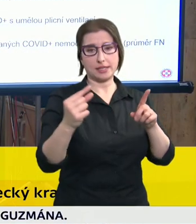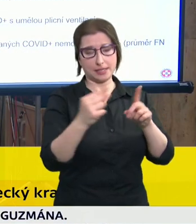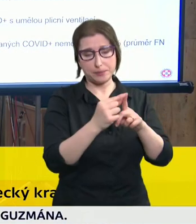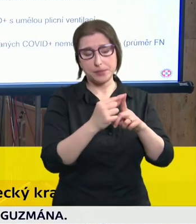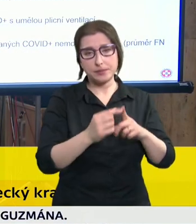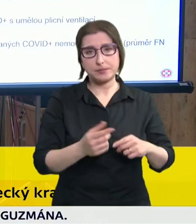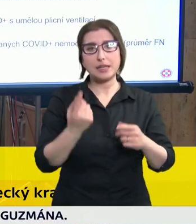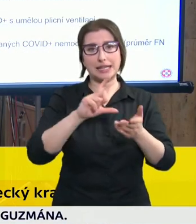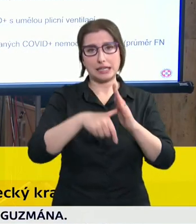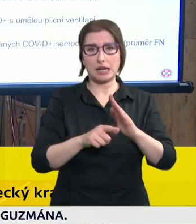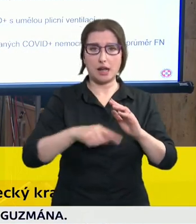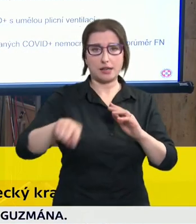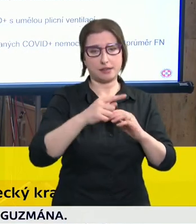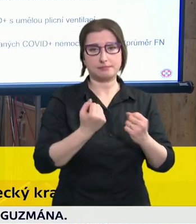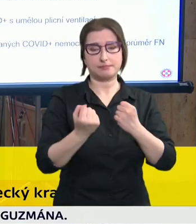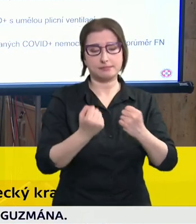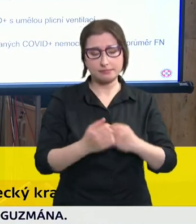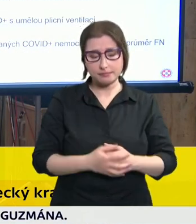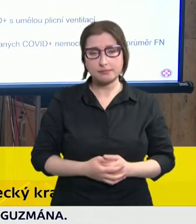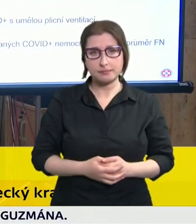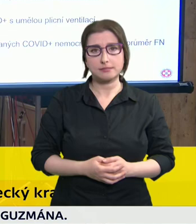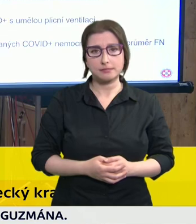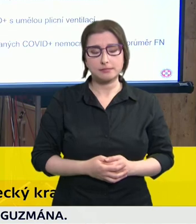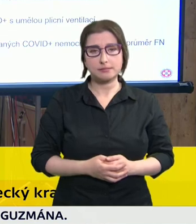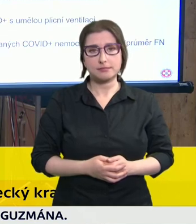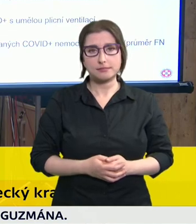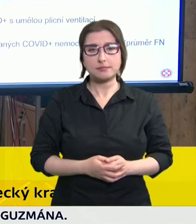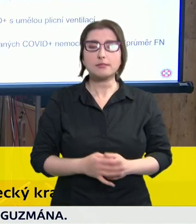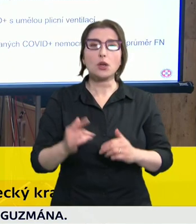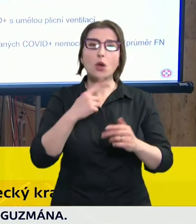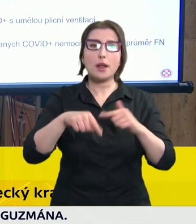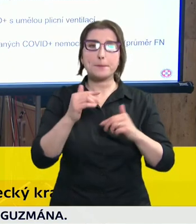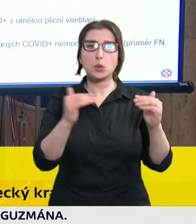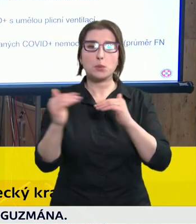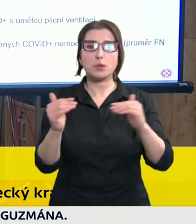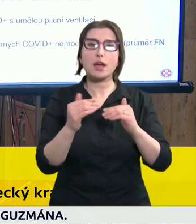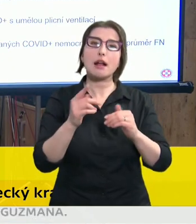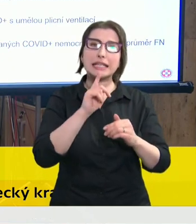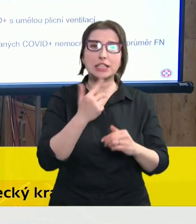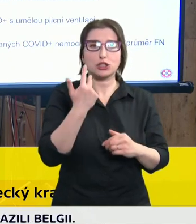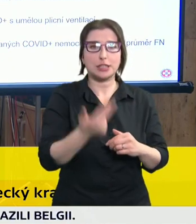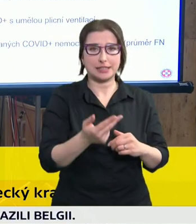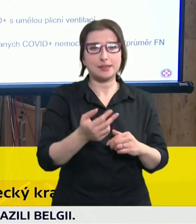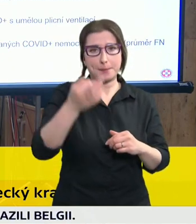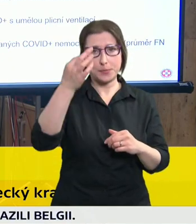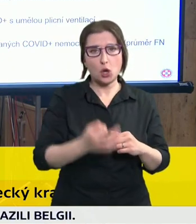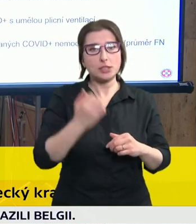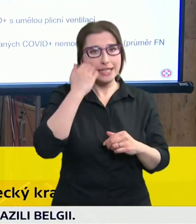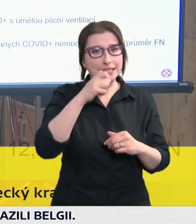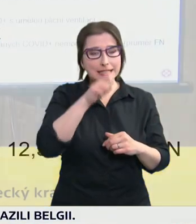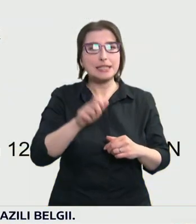kraji. Máme v průměru zhruba 30 ventilovaných pacientů ve fakultní nemocnici Hradec Králové s